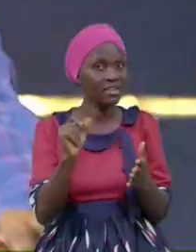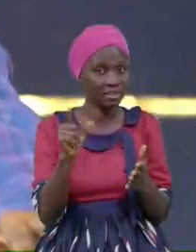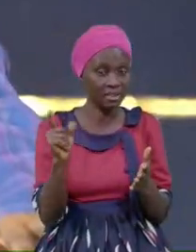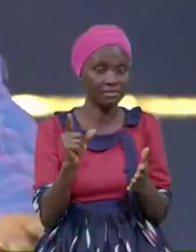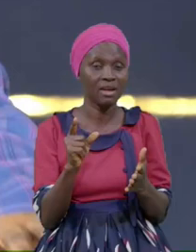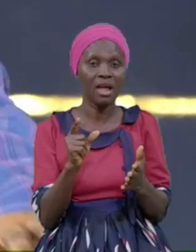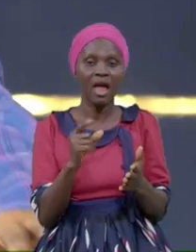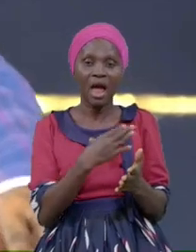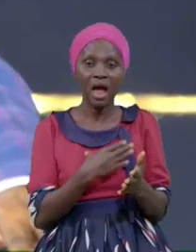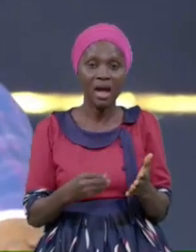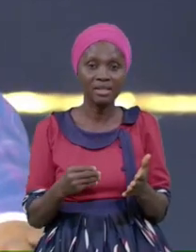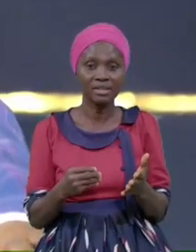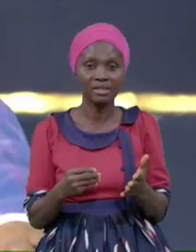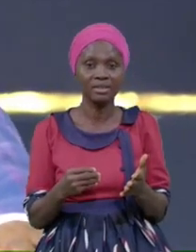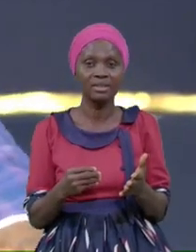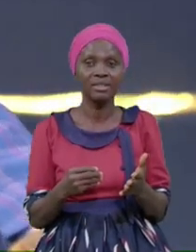verset suivant,